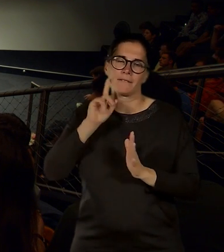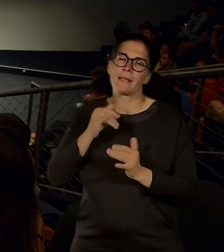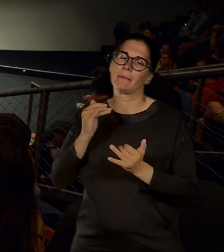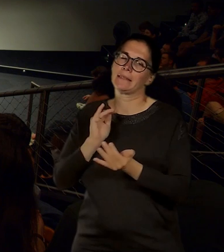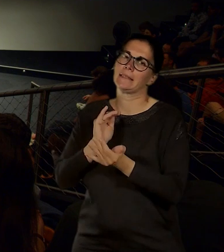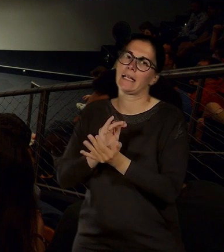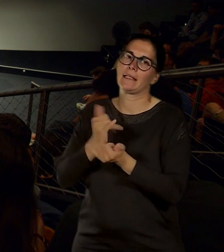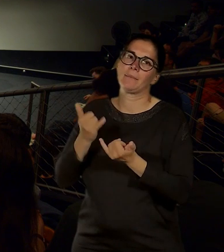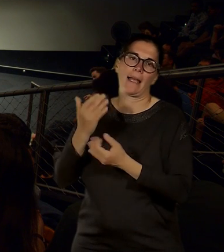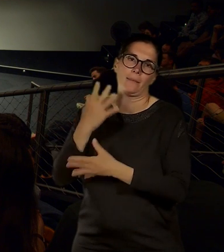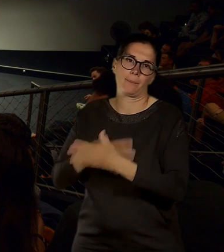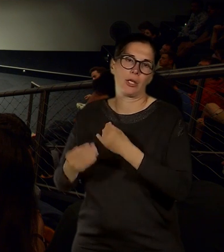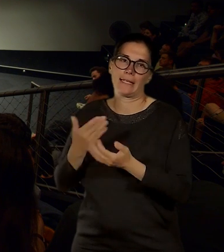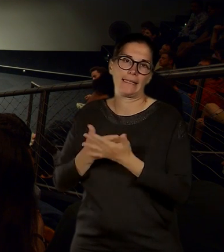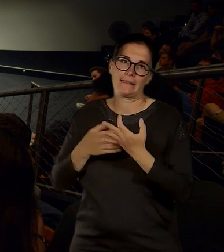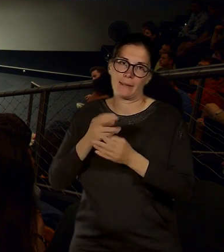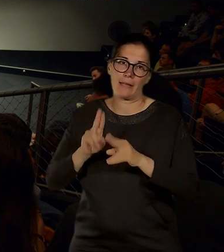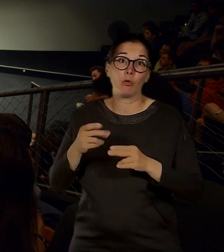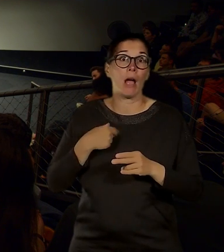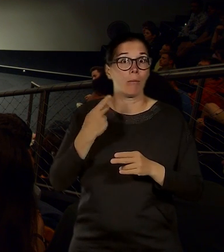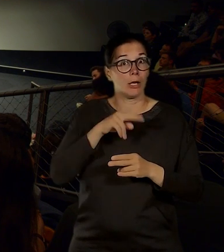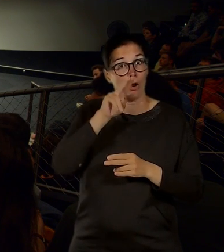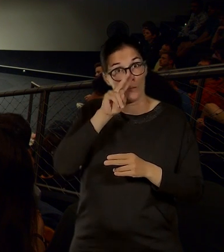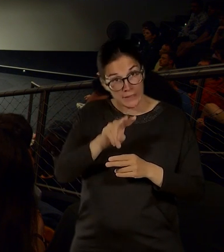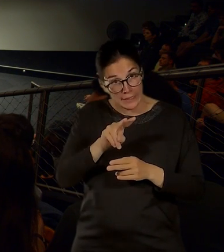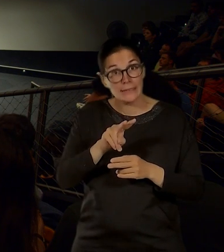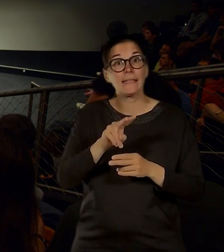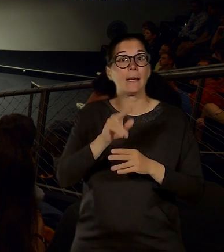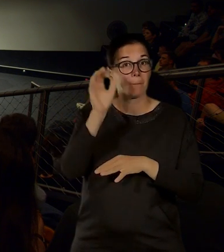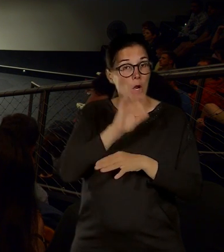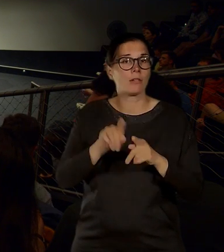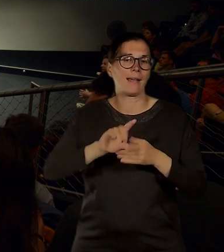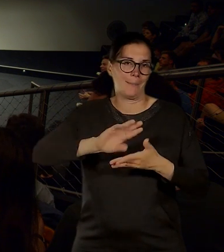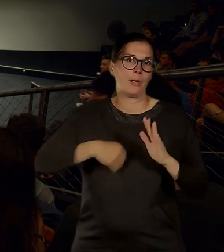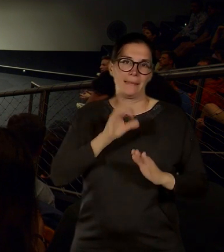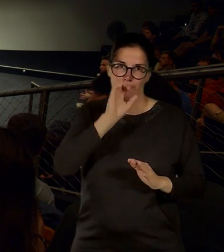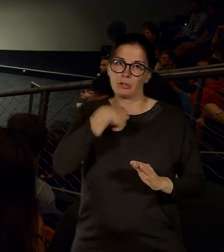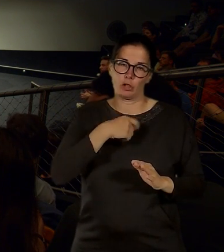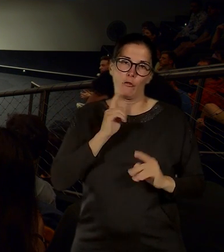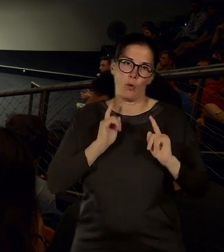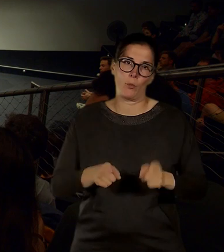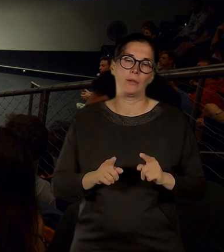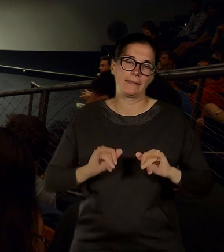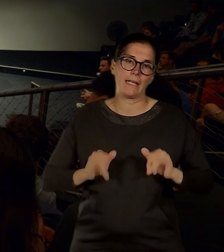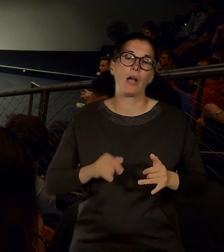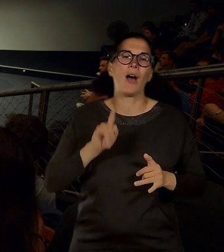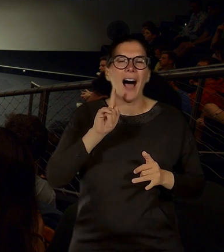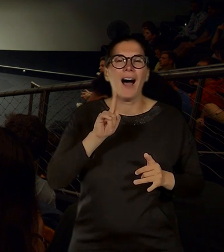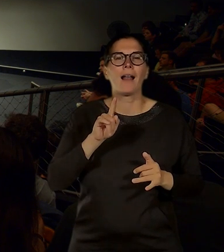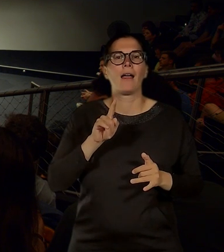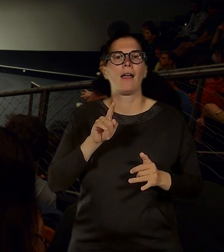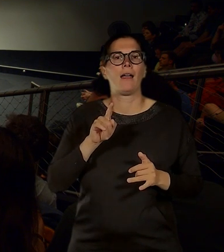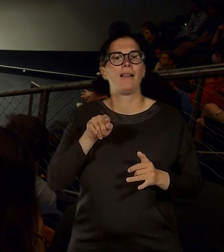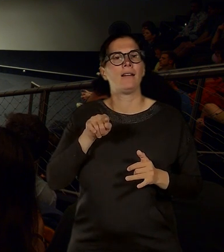o těch projektech. Já taky ne, já jsem je viděla, taky jsem podepsala mlčenlivost, ale myslím si, že tam je docela jako za